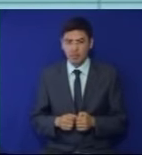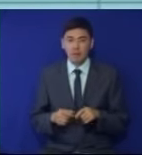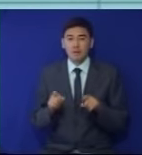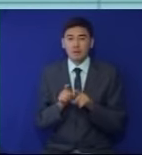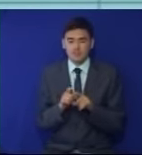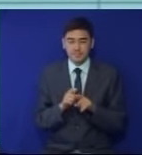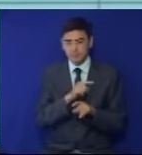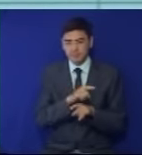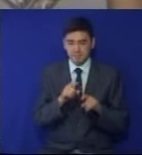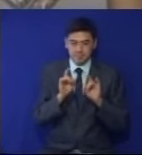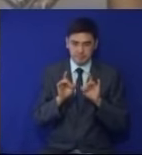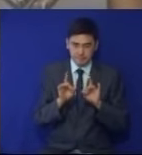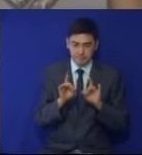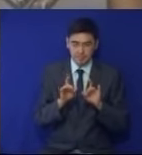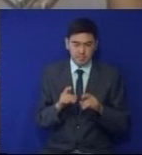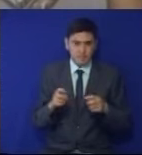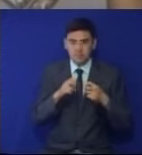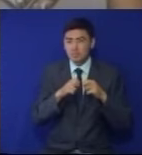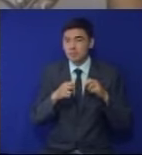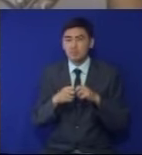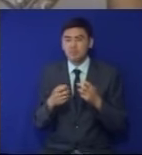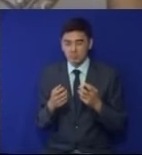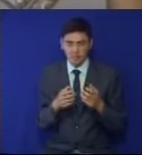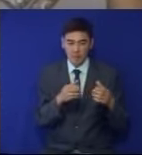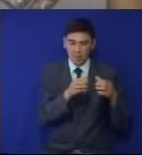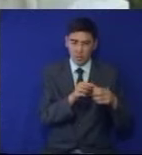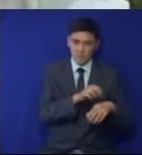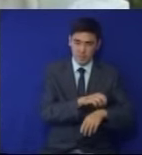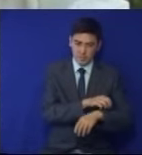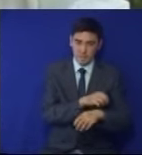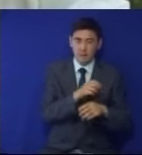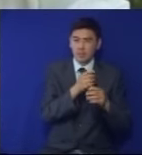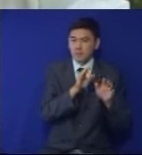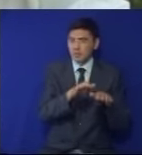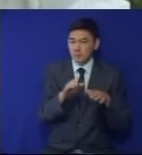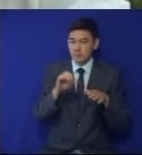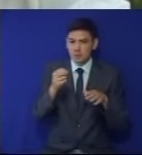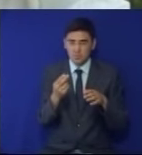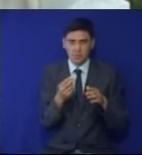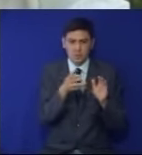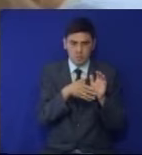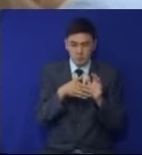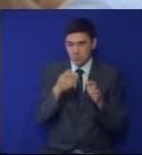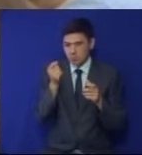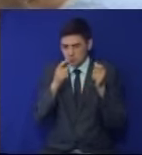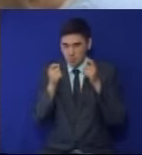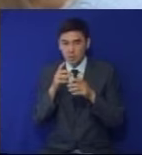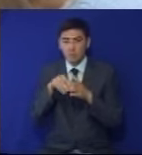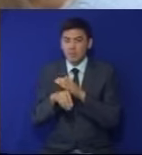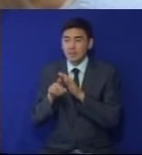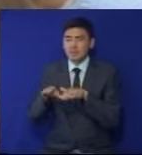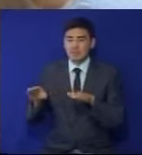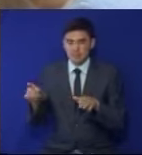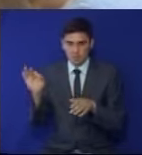осындай қорытынды жасады. Бұл мәселені анықтауда тәуелсіз сарапшылар тарапынан жан-жақты әлеуметтік зерттеу жасалды. Соның бірі балаларды